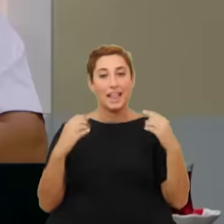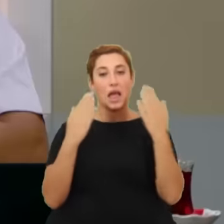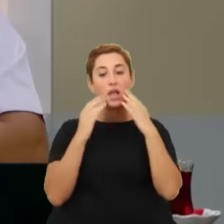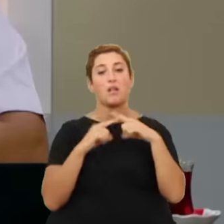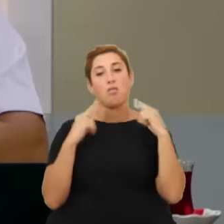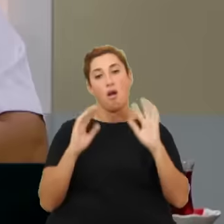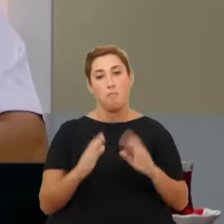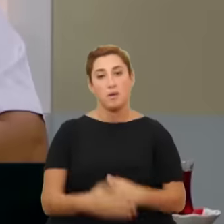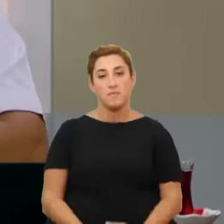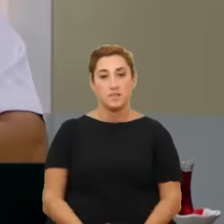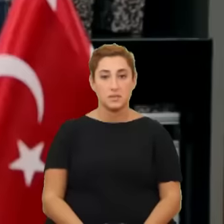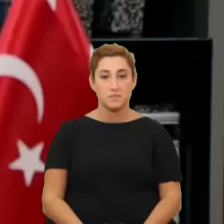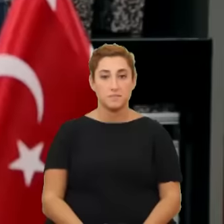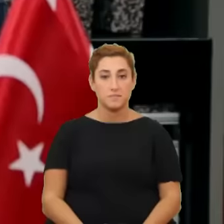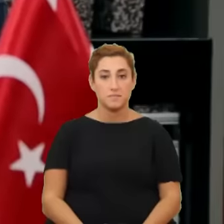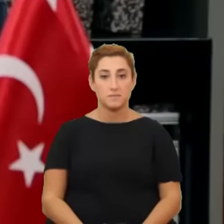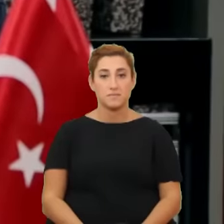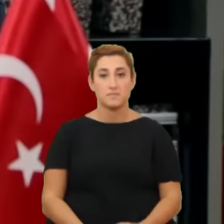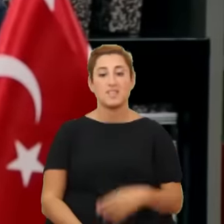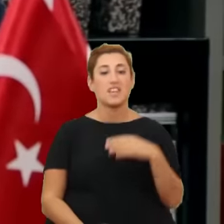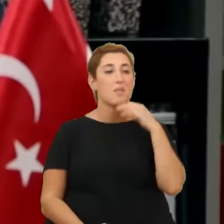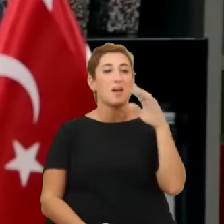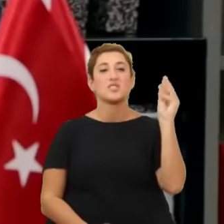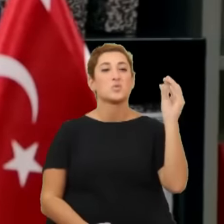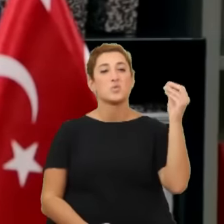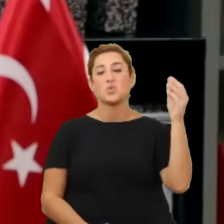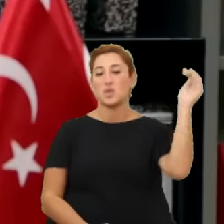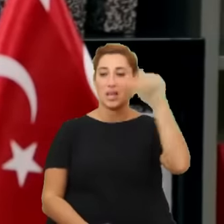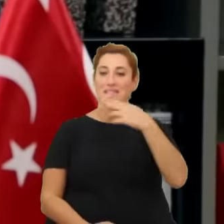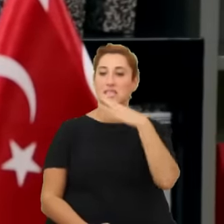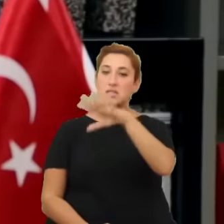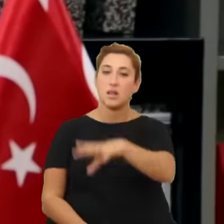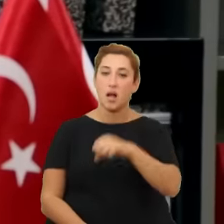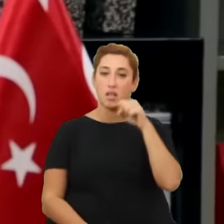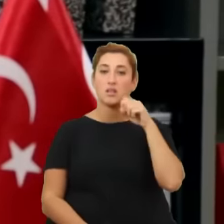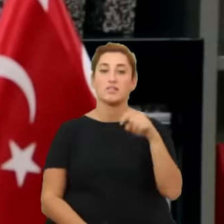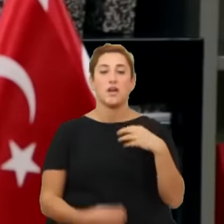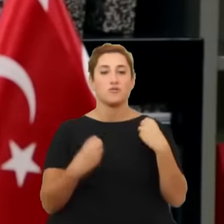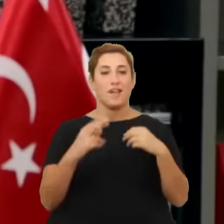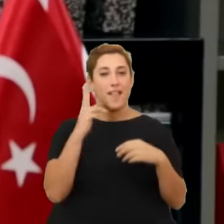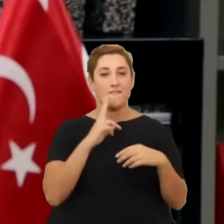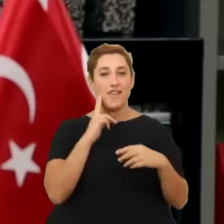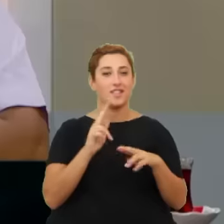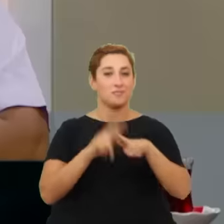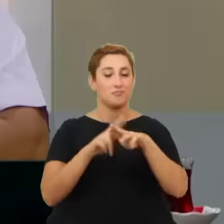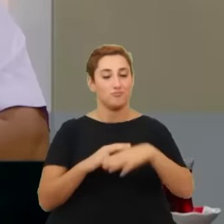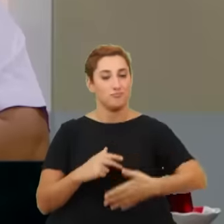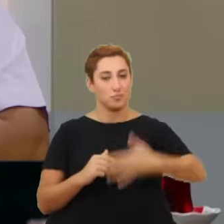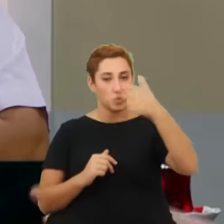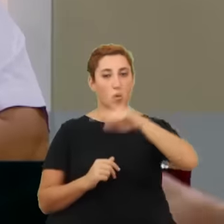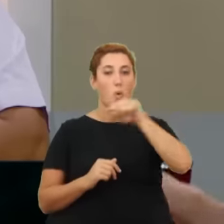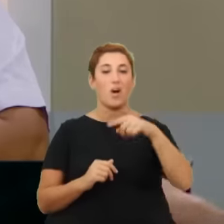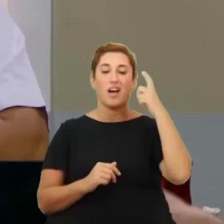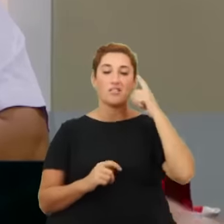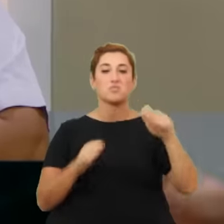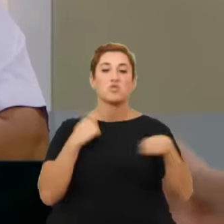damat. Elin oğlu kızı gelir senin çocuğunu alır. Sen aslanlar gibi efendi yetiştirmişsindir. Onlar